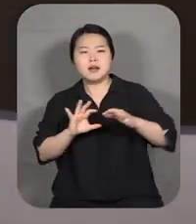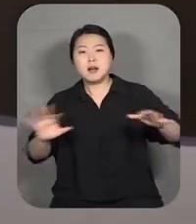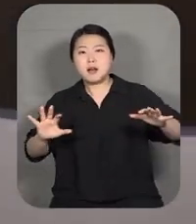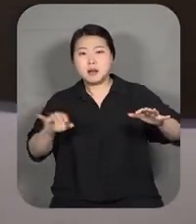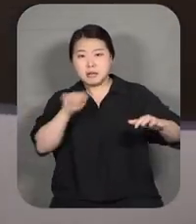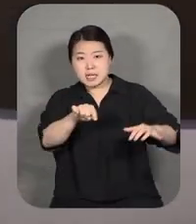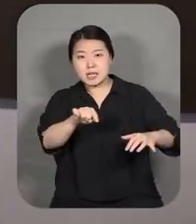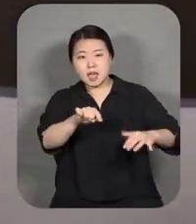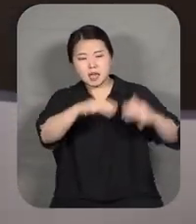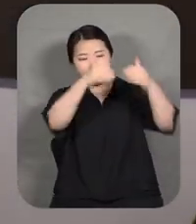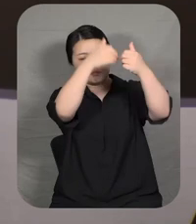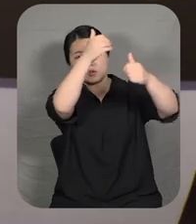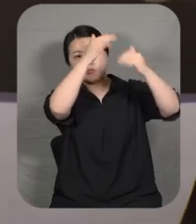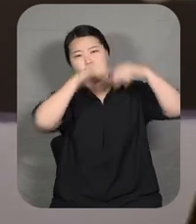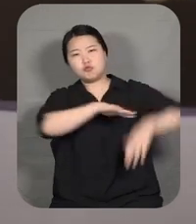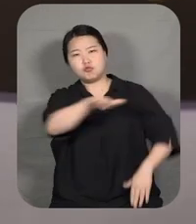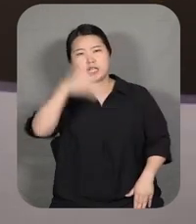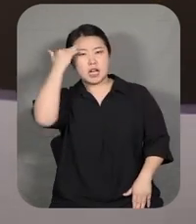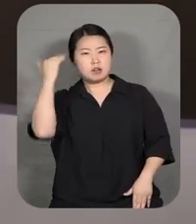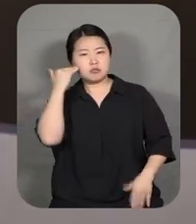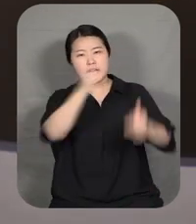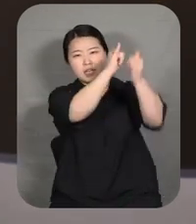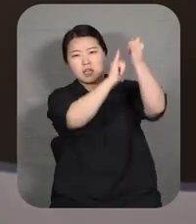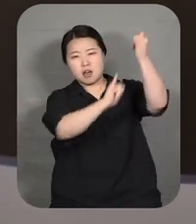역사가 어디로 가겠는가.